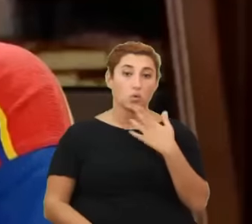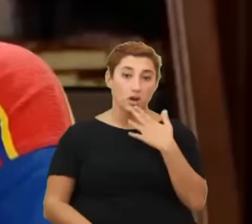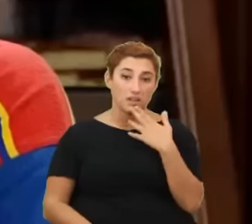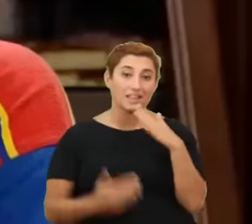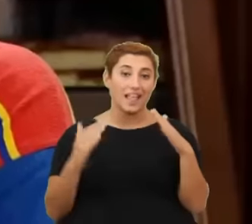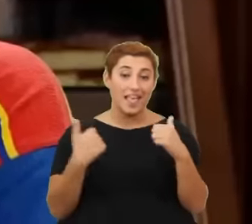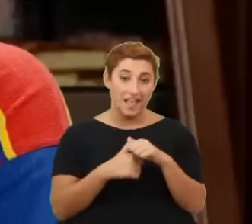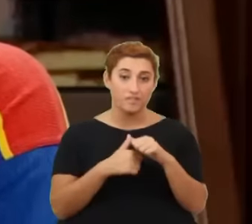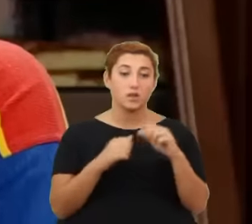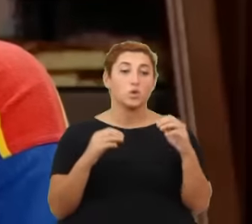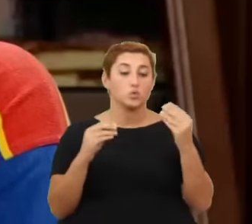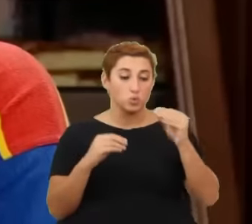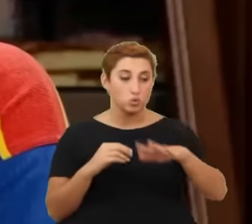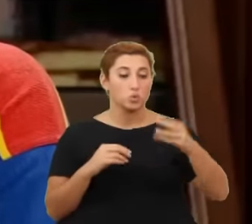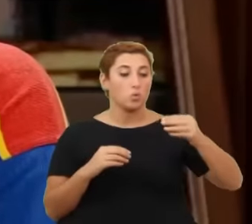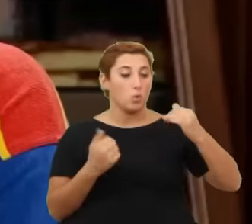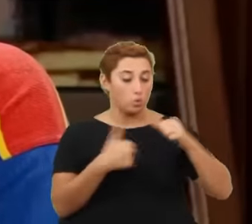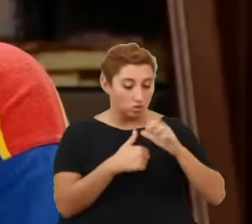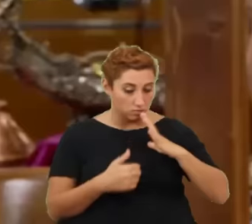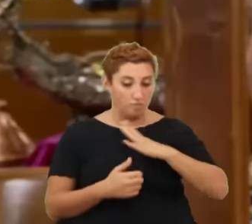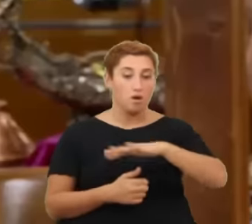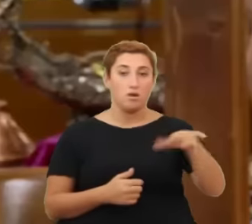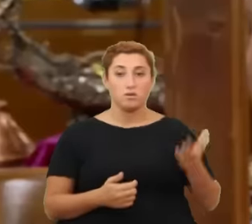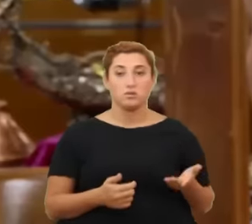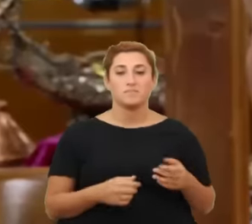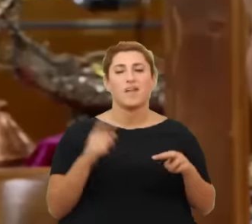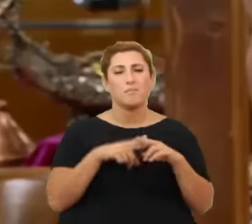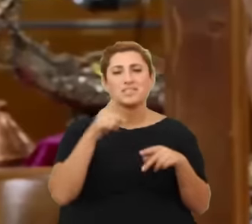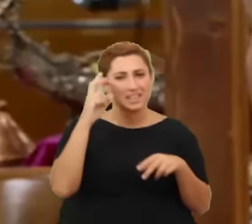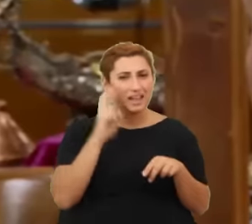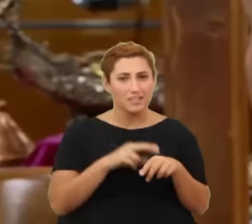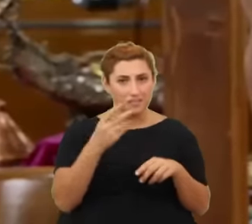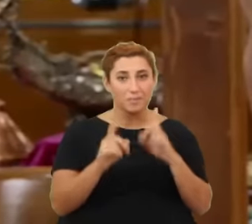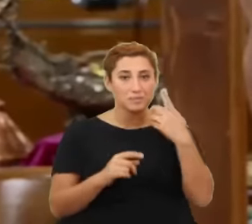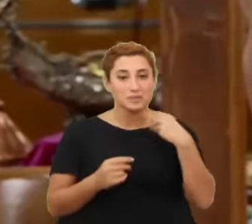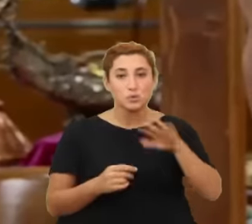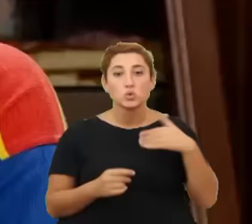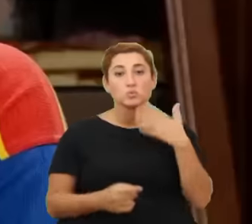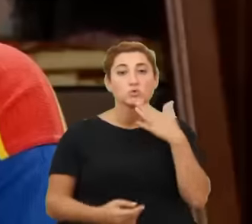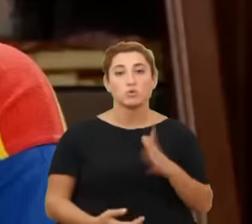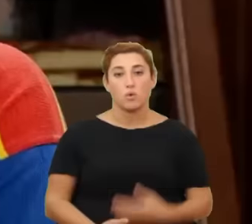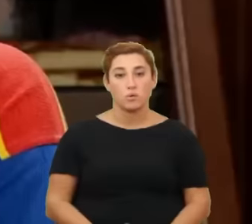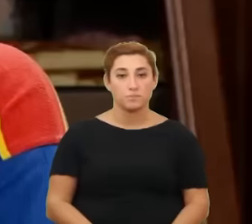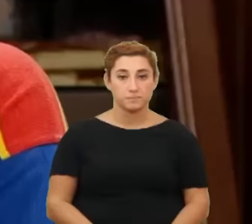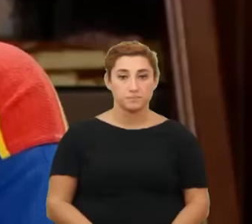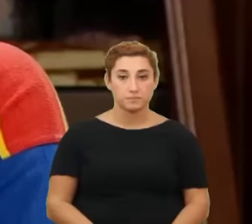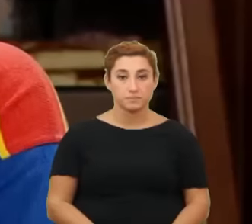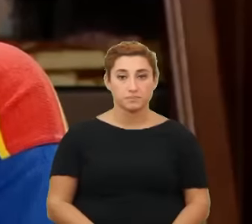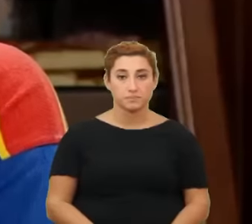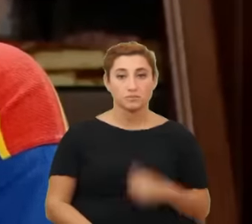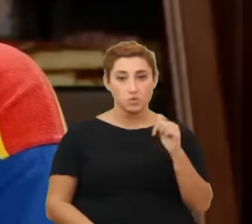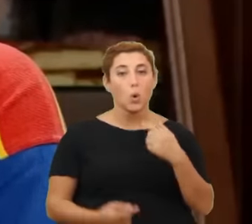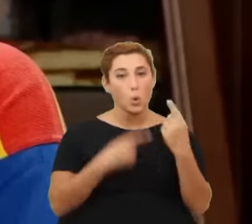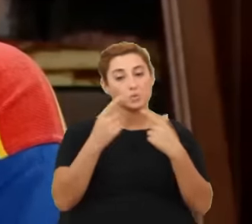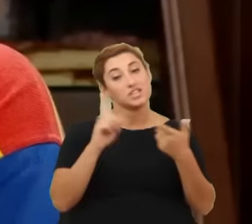kadının evli, kocası var, çoluğu çocuğu var. Ahmet, sana hatırlatırım yalnız. Bizim çocuğumuz yok. Bu